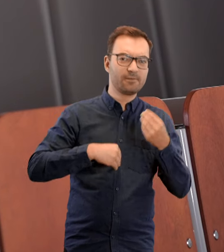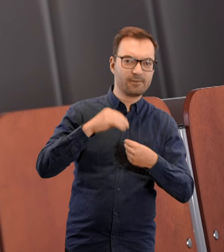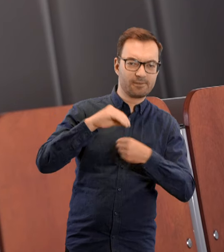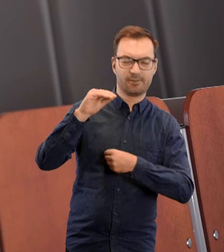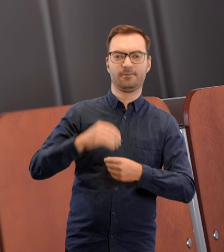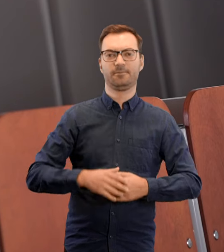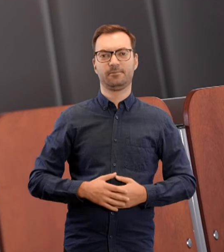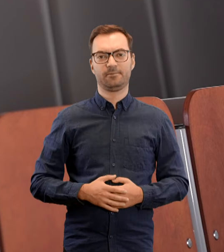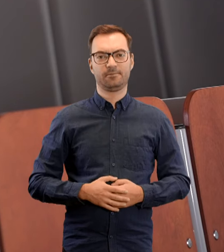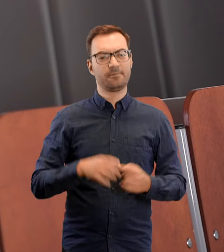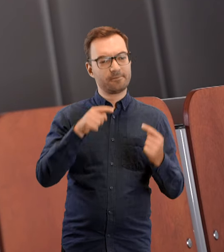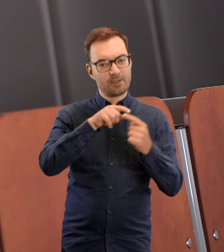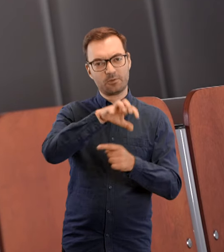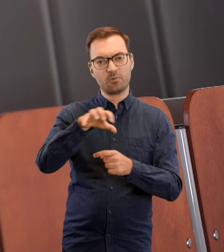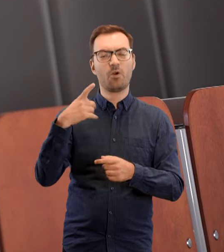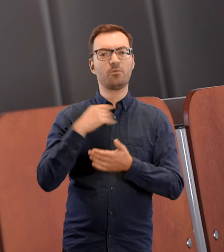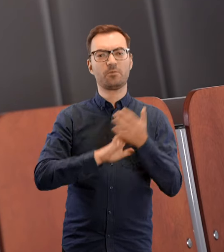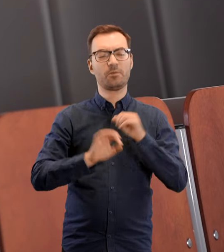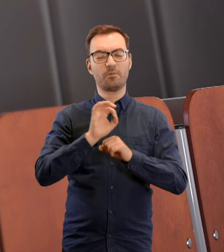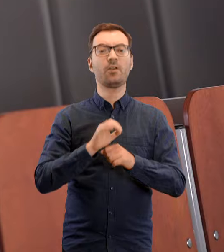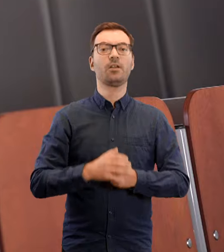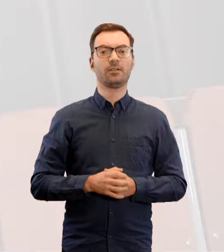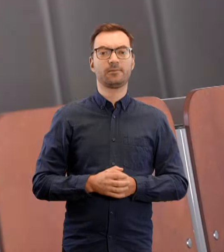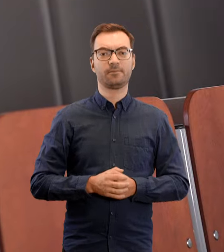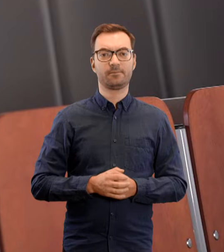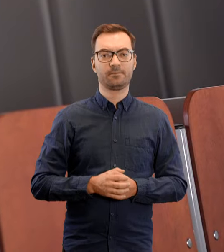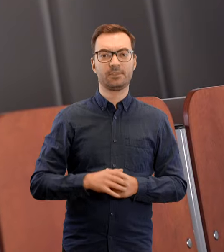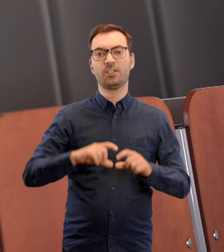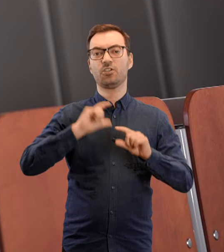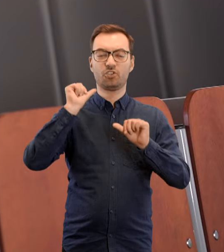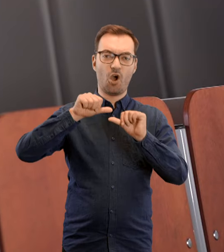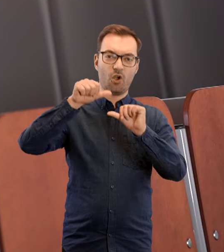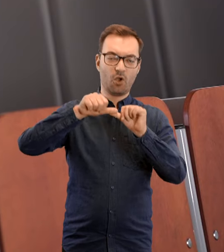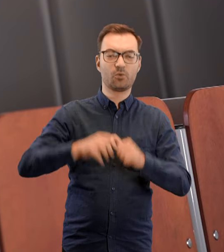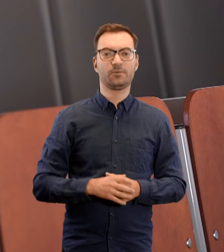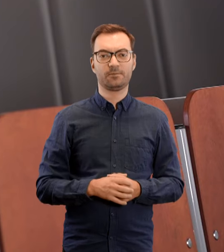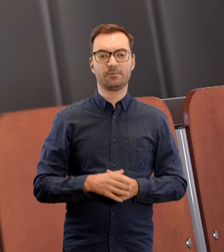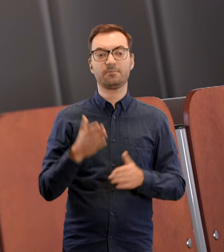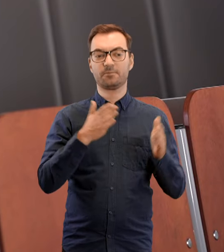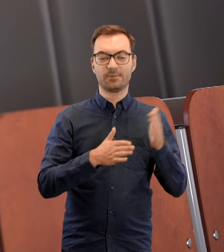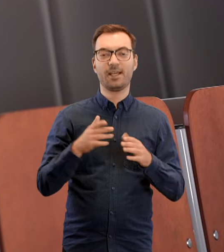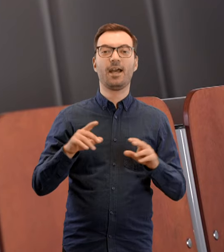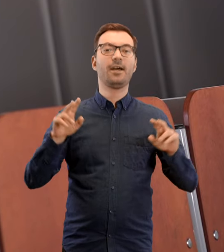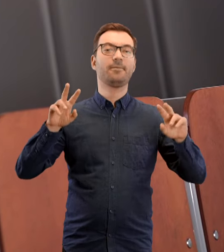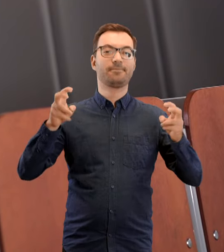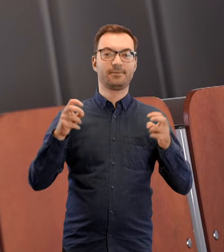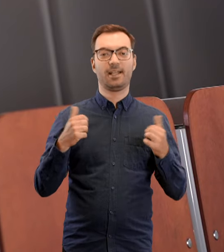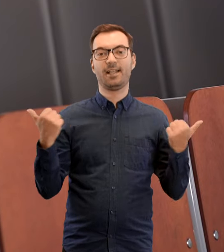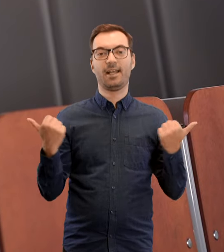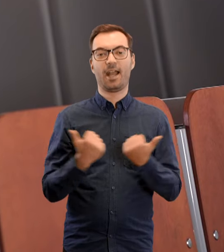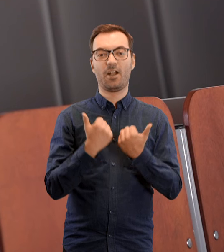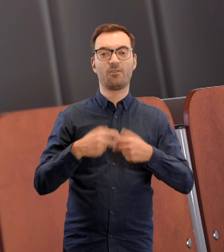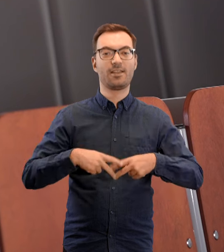osób ze szczególnymi potrzebami, w tym z niepełnosprawnościami. Co roku organizowane są Krakowskie Dni